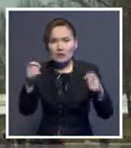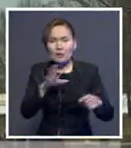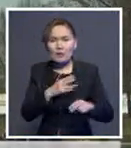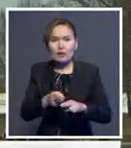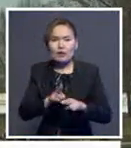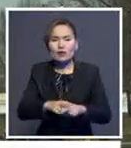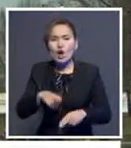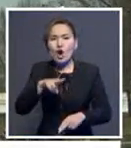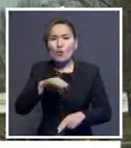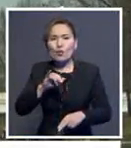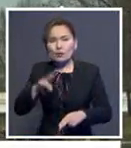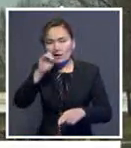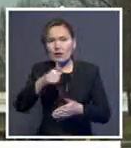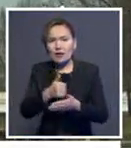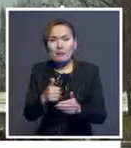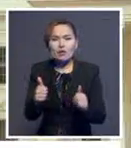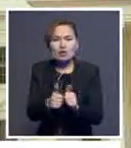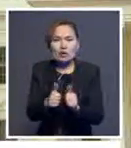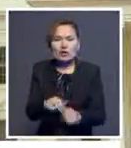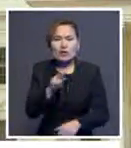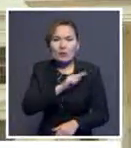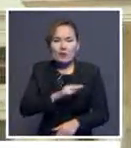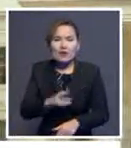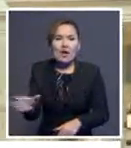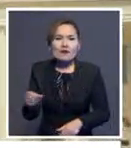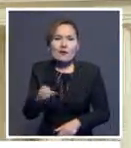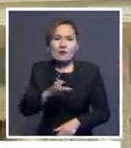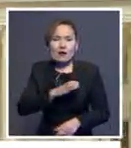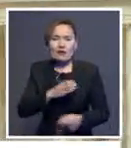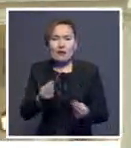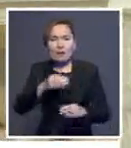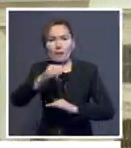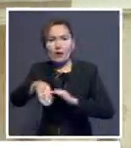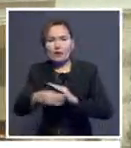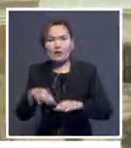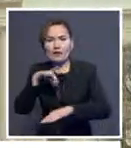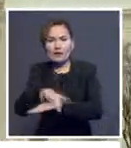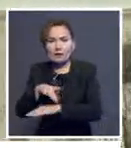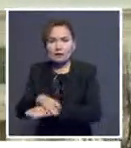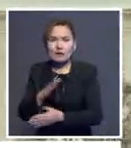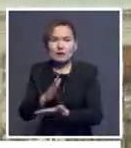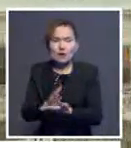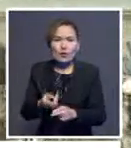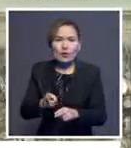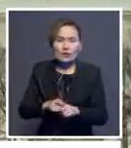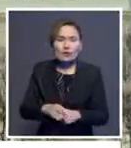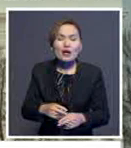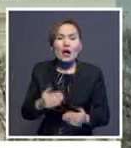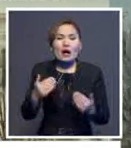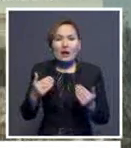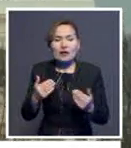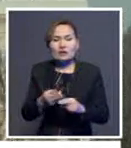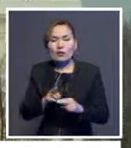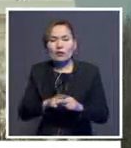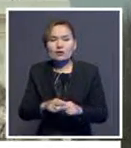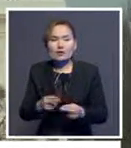айналасындағы ірі шенеуніктер, 96-сы олигархтар. Сонымен қатар баяндамада бұл адамдардың президентпен қаншалықты байланысты екені,